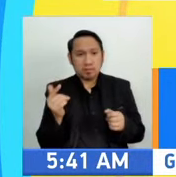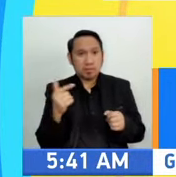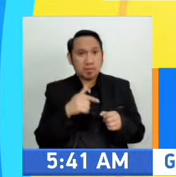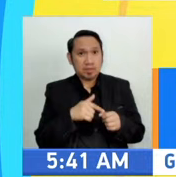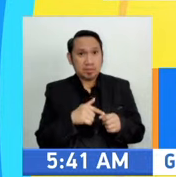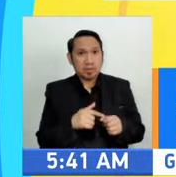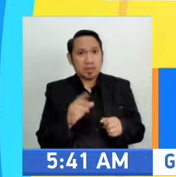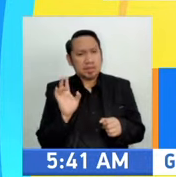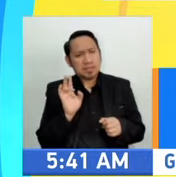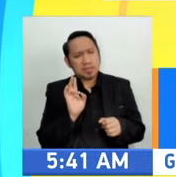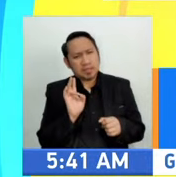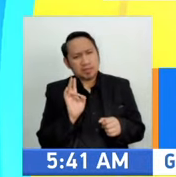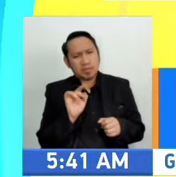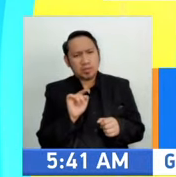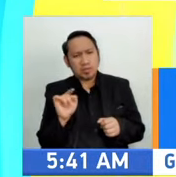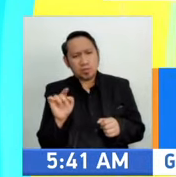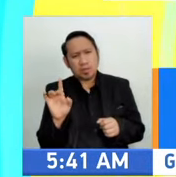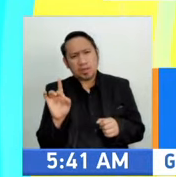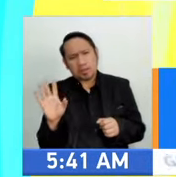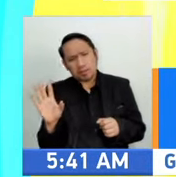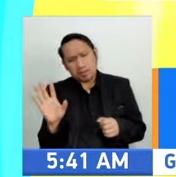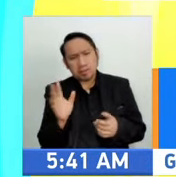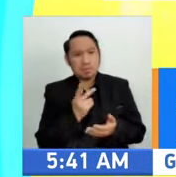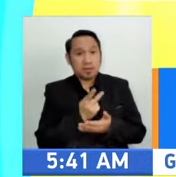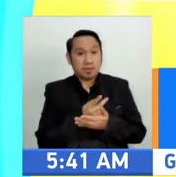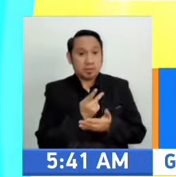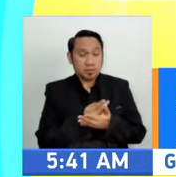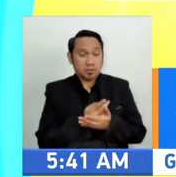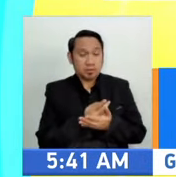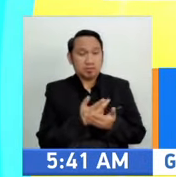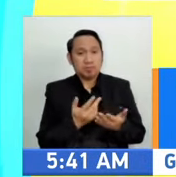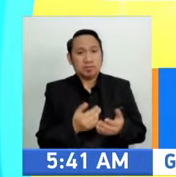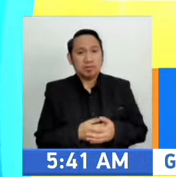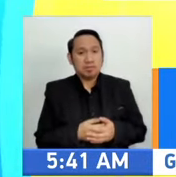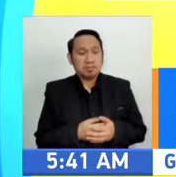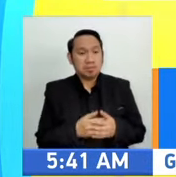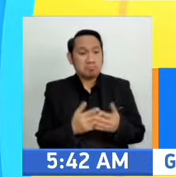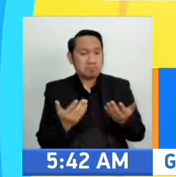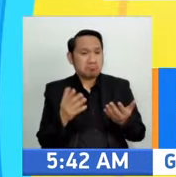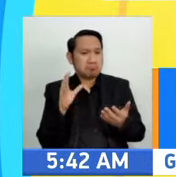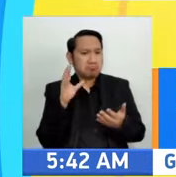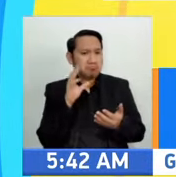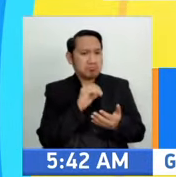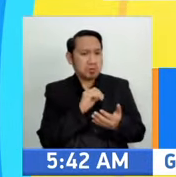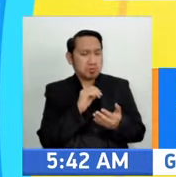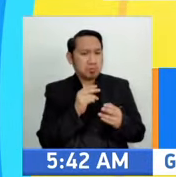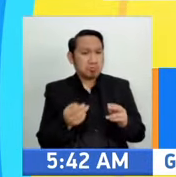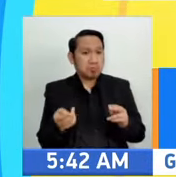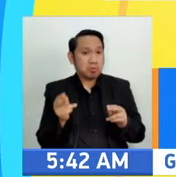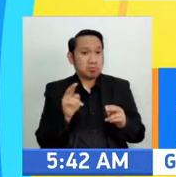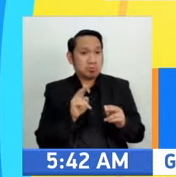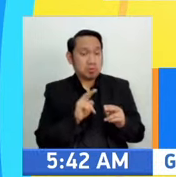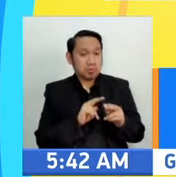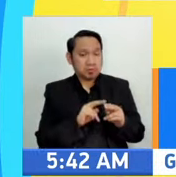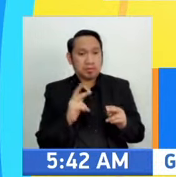hanggang 85 pesos and 90 centavos naman ang estimated retail pump price ng kerosene.